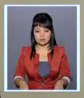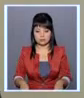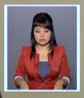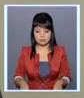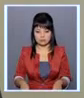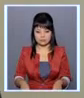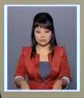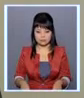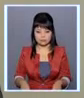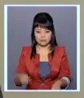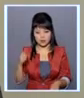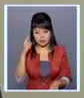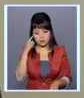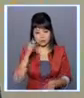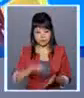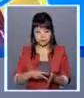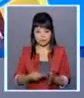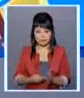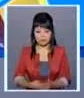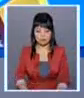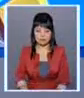болады деген үміттемін. Шетел